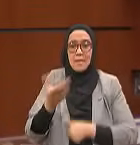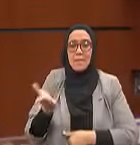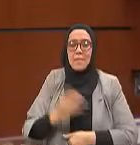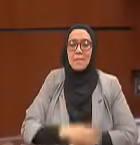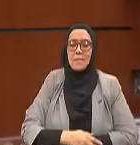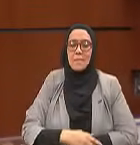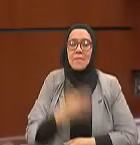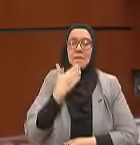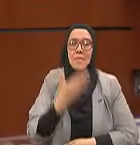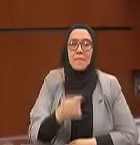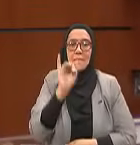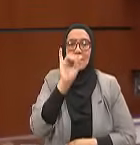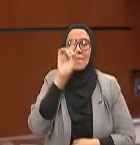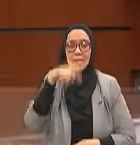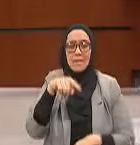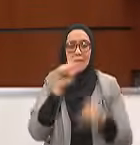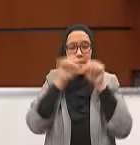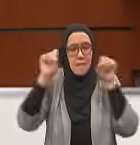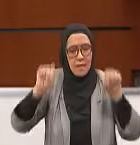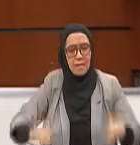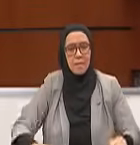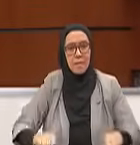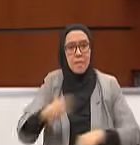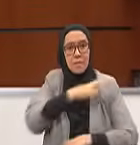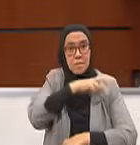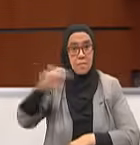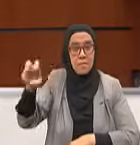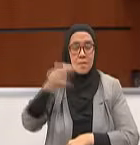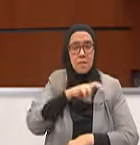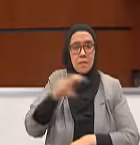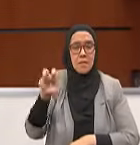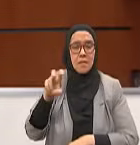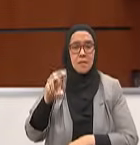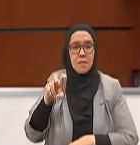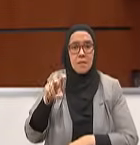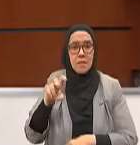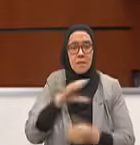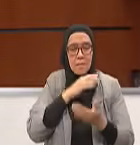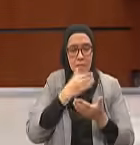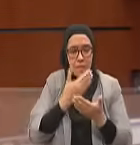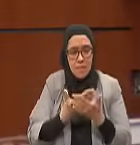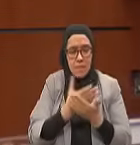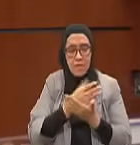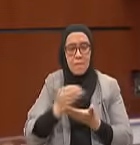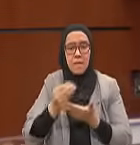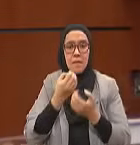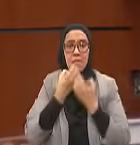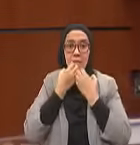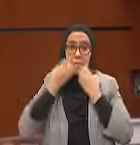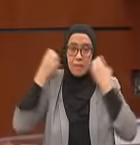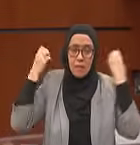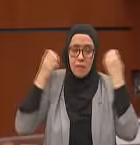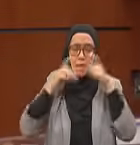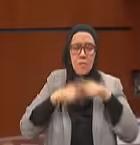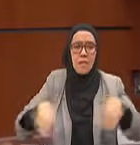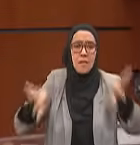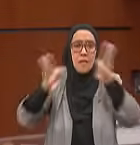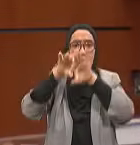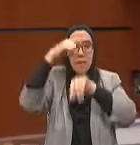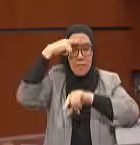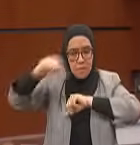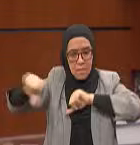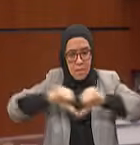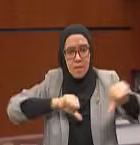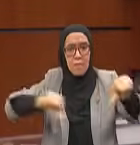sistem pengurusan logistik dan pengangkutan yang baik dan cukup di kawasan-kawasan berpotensi adalah pada Menthol kepada kepada